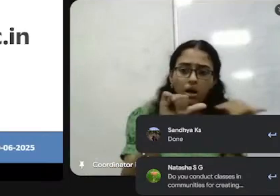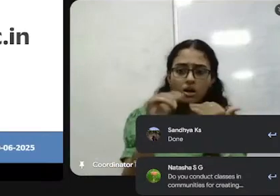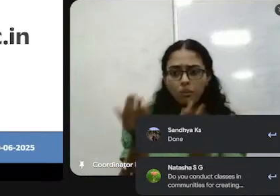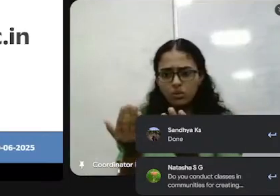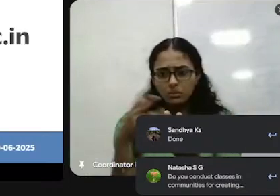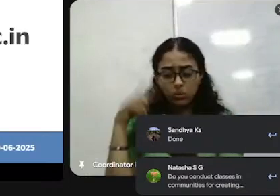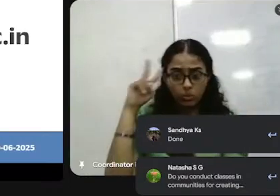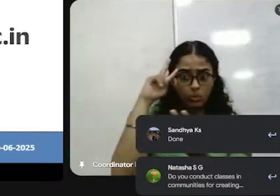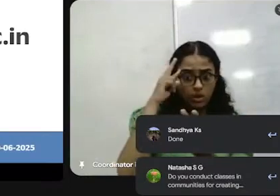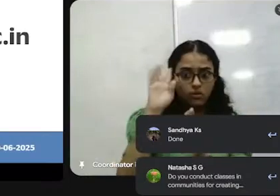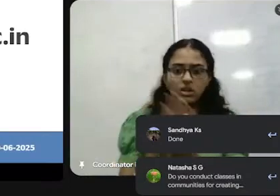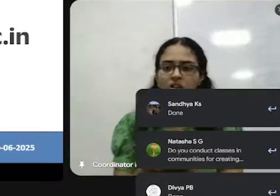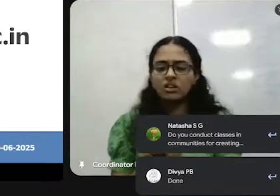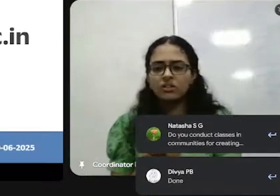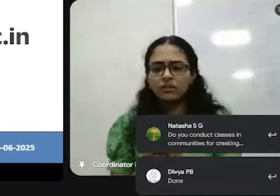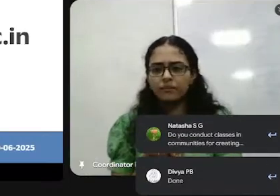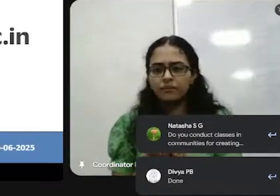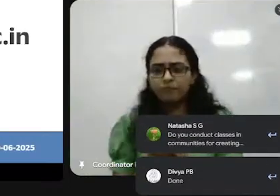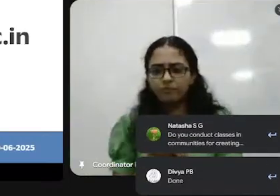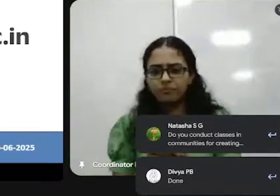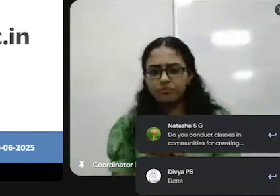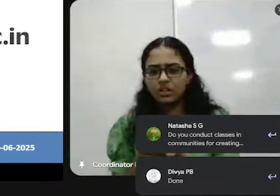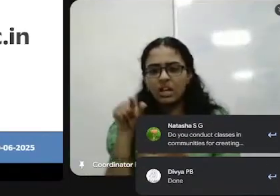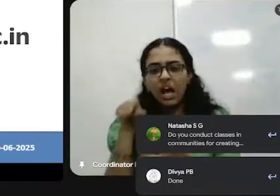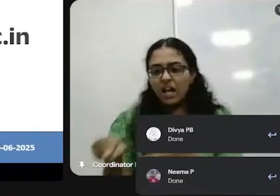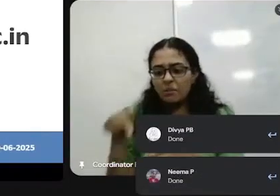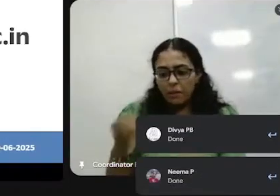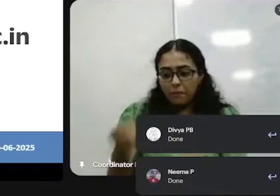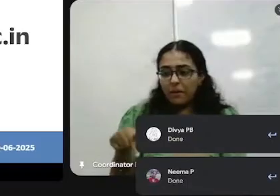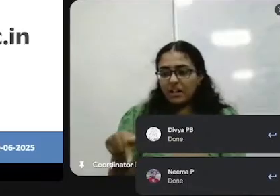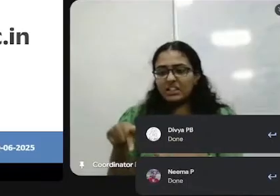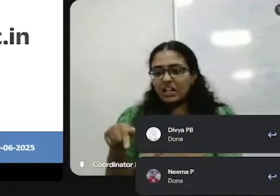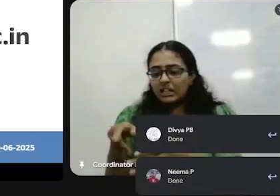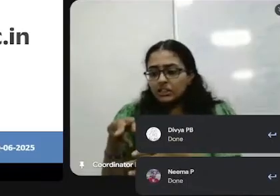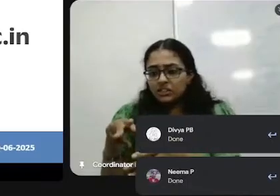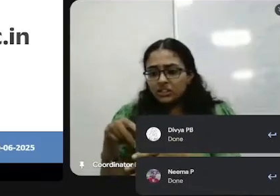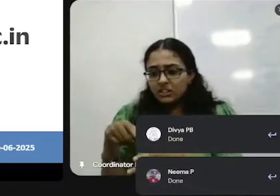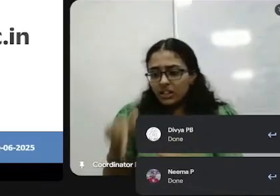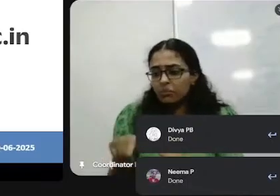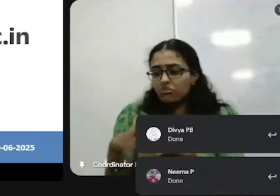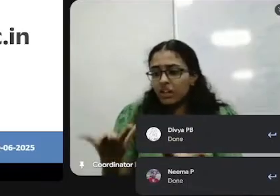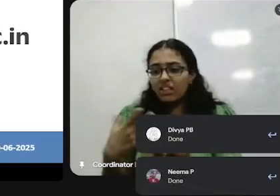സംശയം. അമ്മ അപ്പൊ ഉള്ള ആളുടെ കണ്ടീഷൻ എങ്ങനെയാണ്? കിടപ്പിലാണോ അതോ?